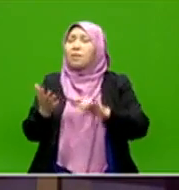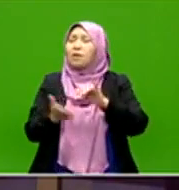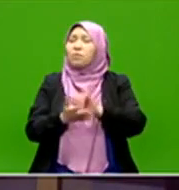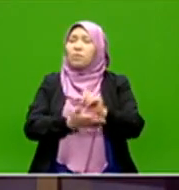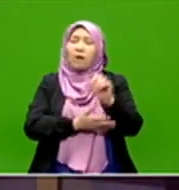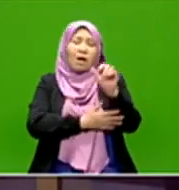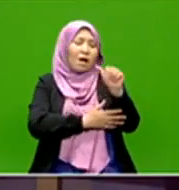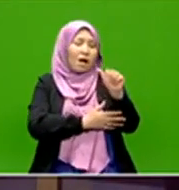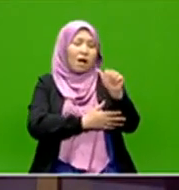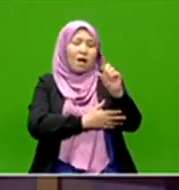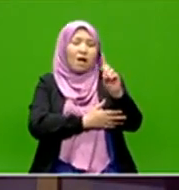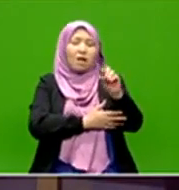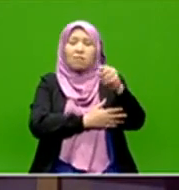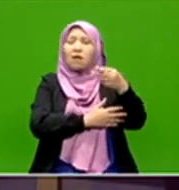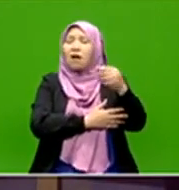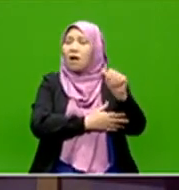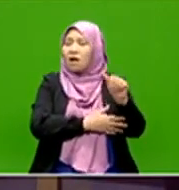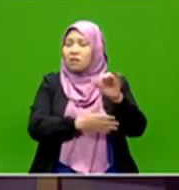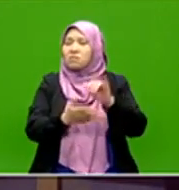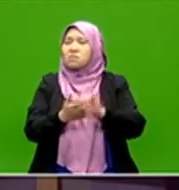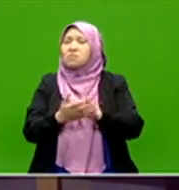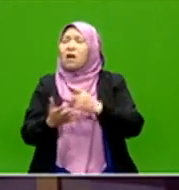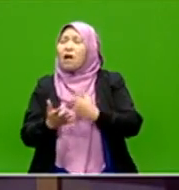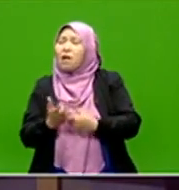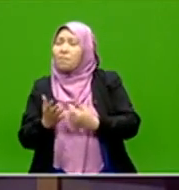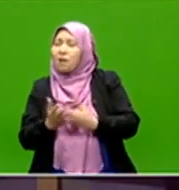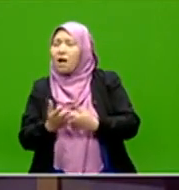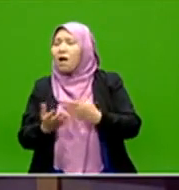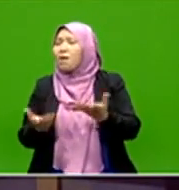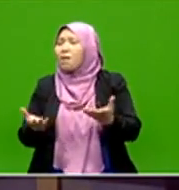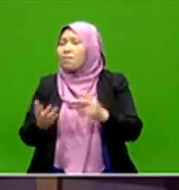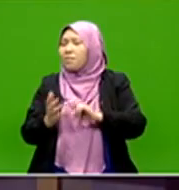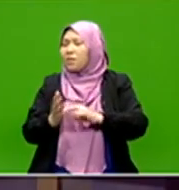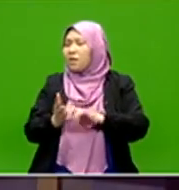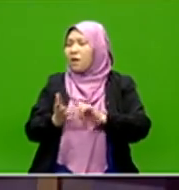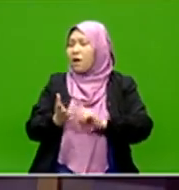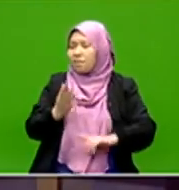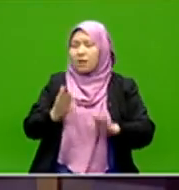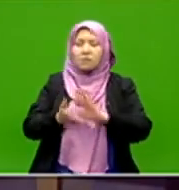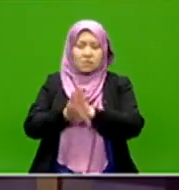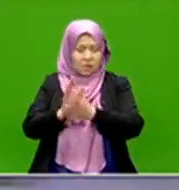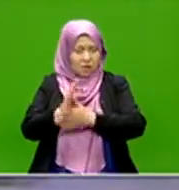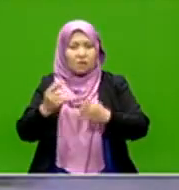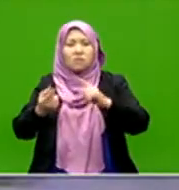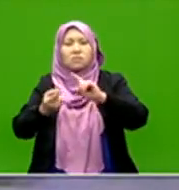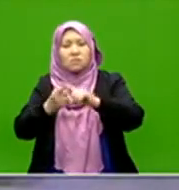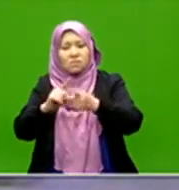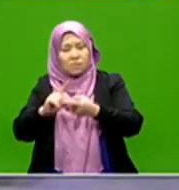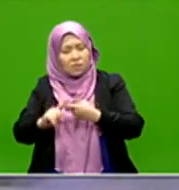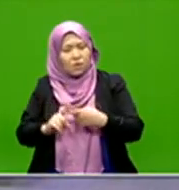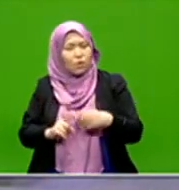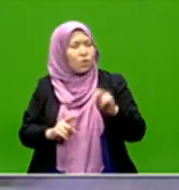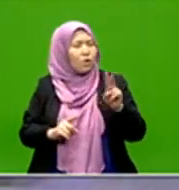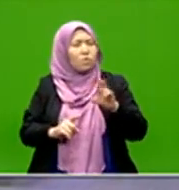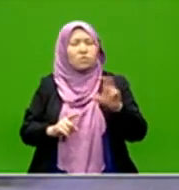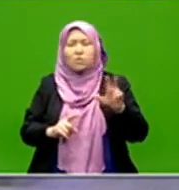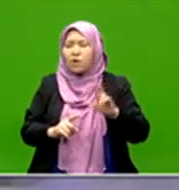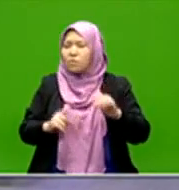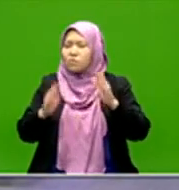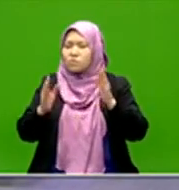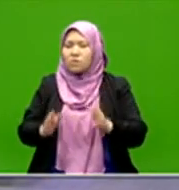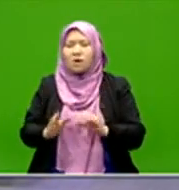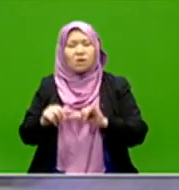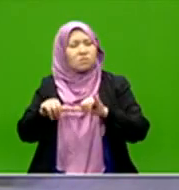yang dimaksudkan dengan adha? Ya Ustaz ya, bila bercakap tentang ada sahabat kita sekitar 200-300 orang. Betul. Rakyat Malaysia. Betul.